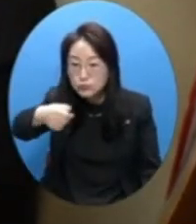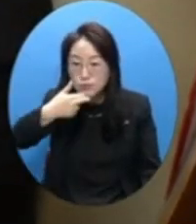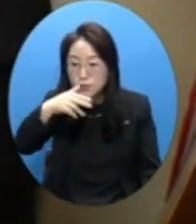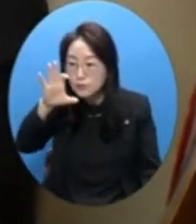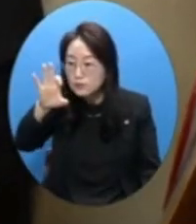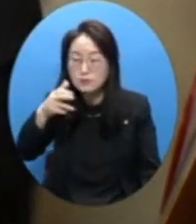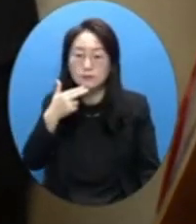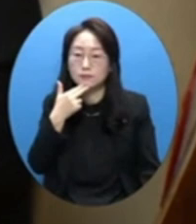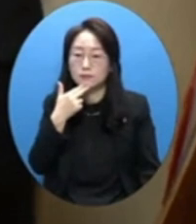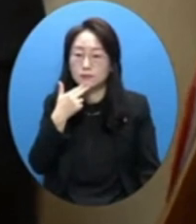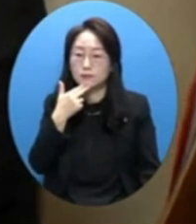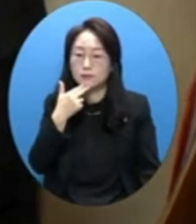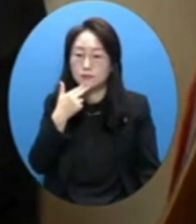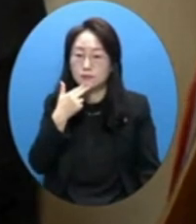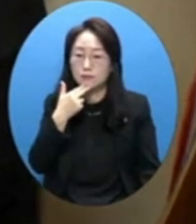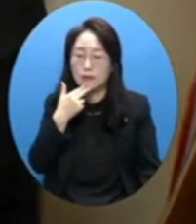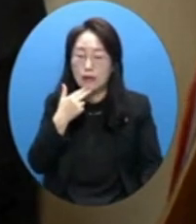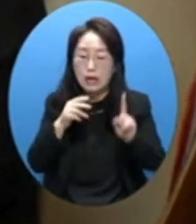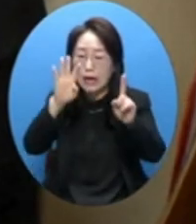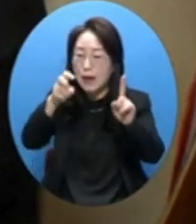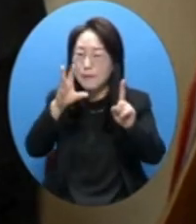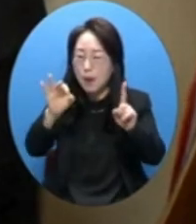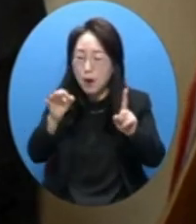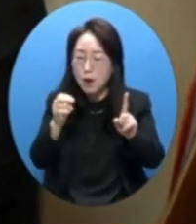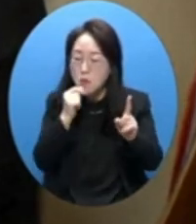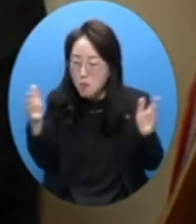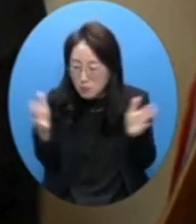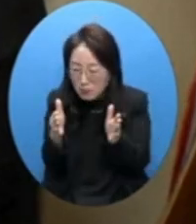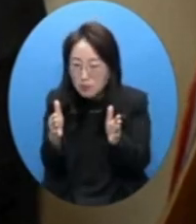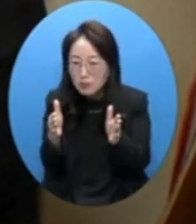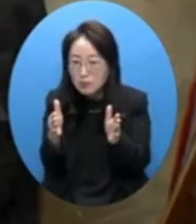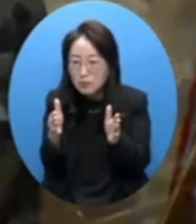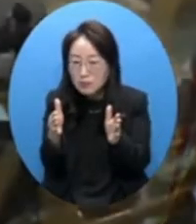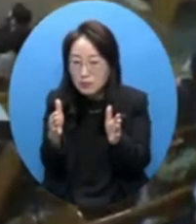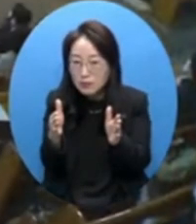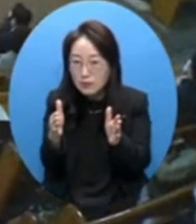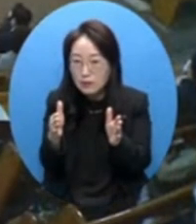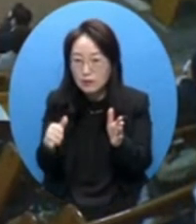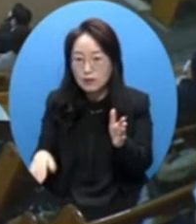화장실도 없습니다 한 평짜리에서 샀습니다 약